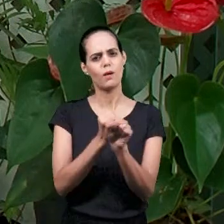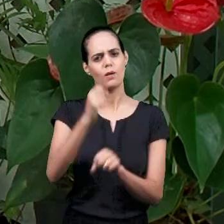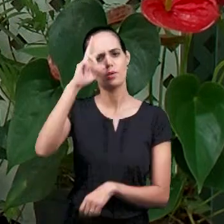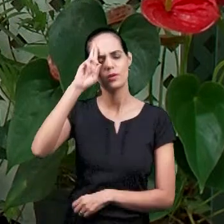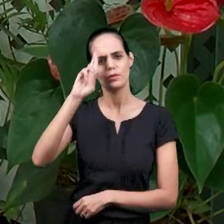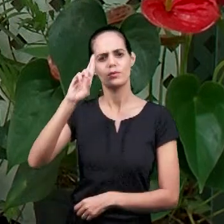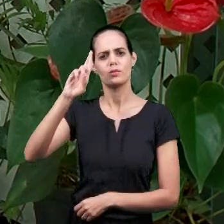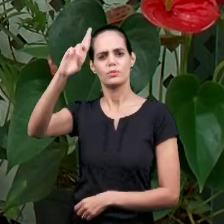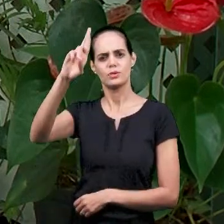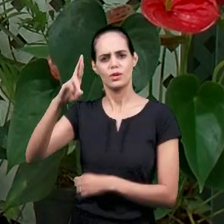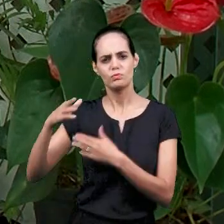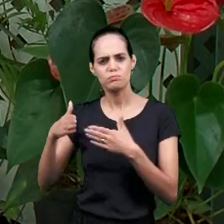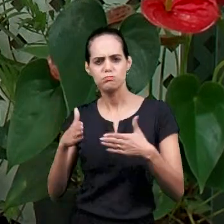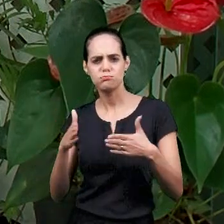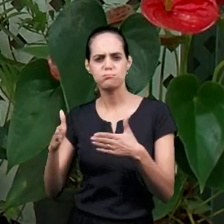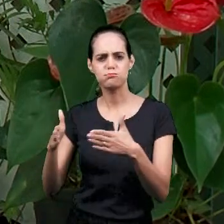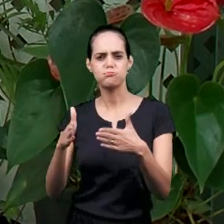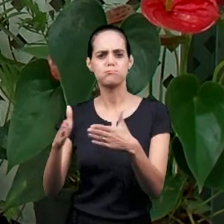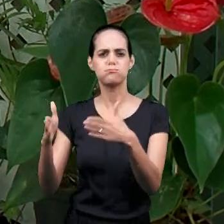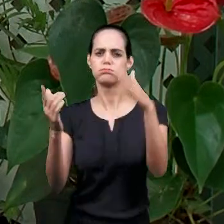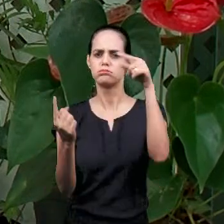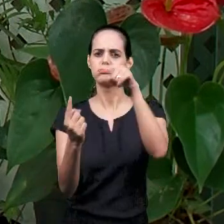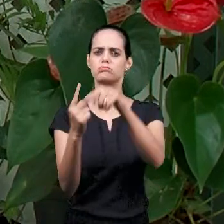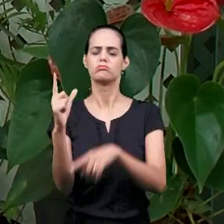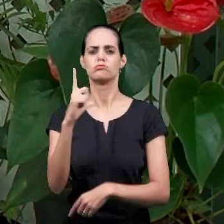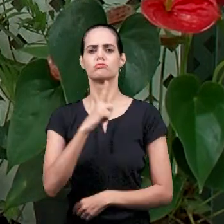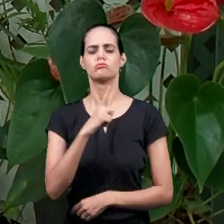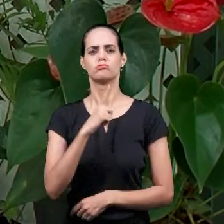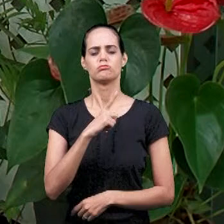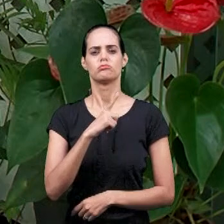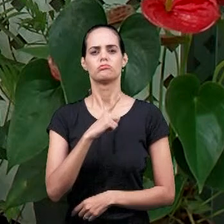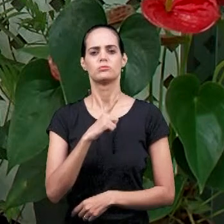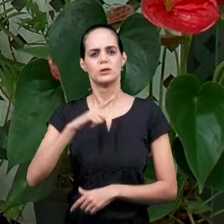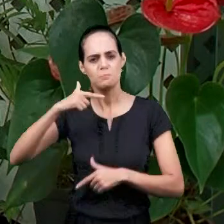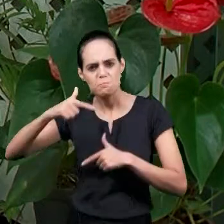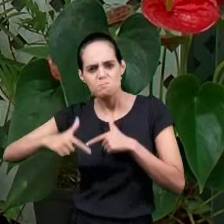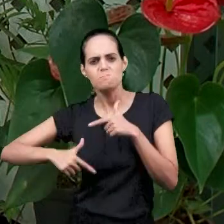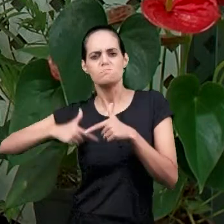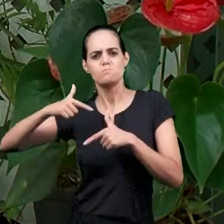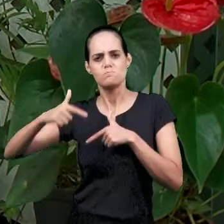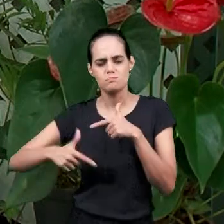qui marche à des grands pas.